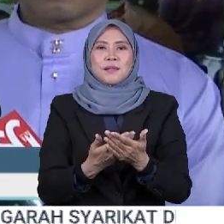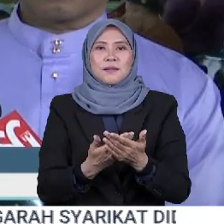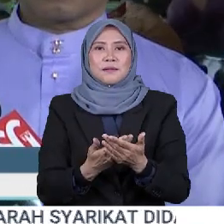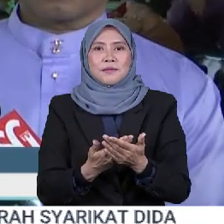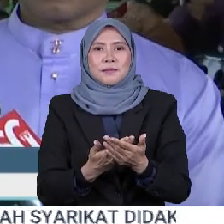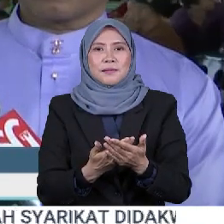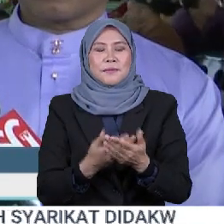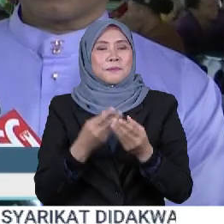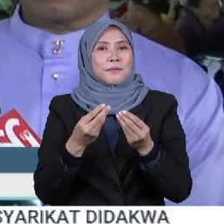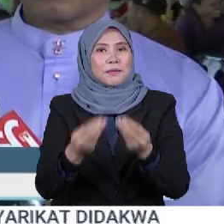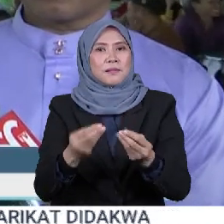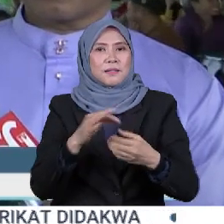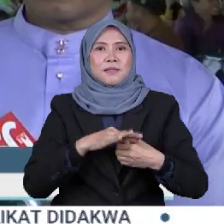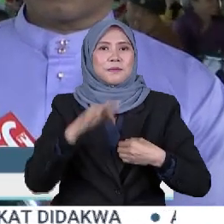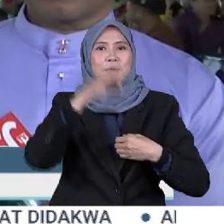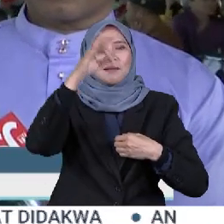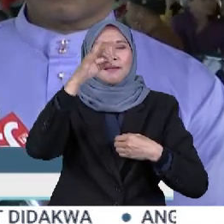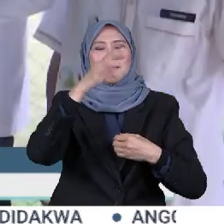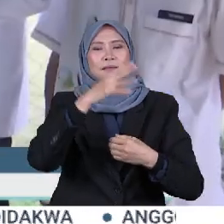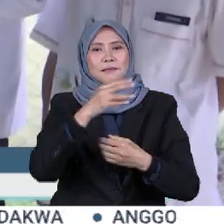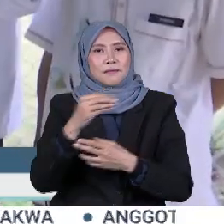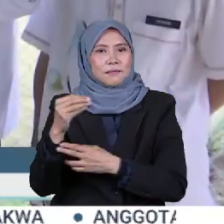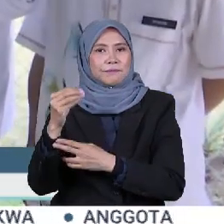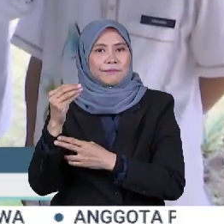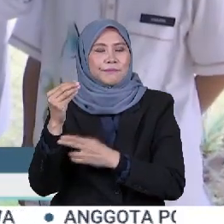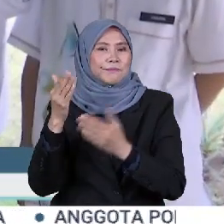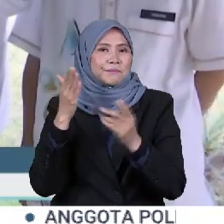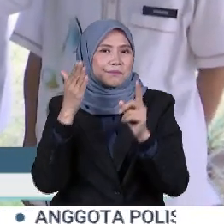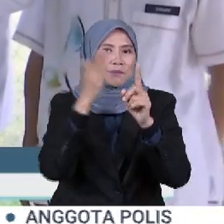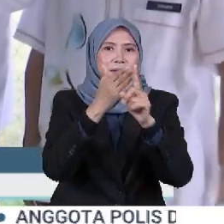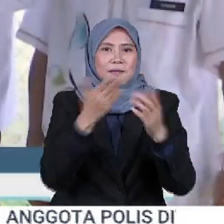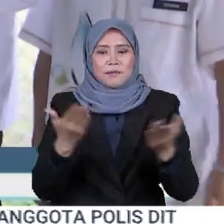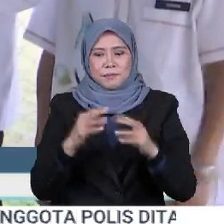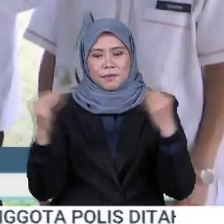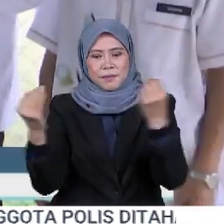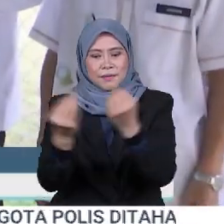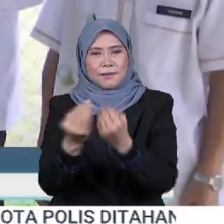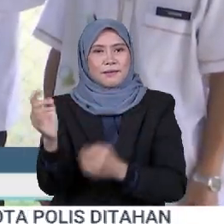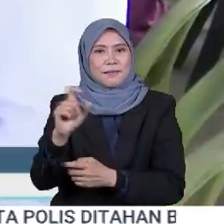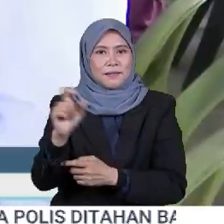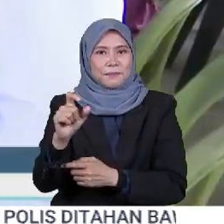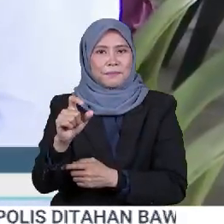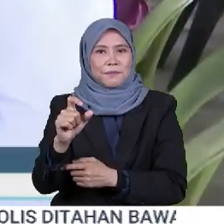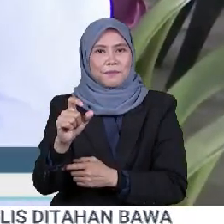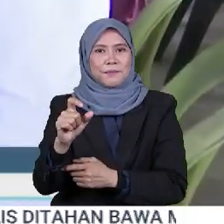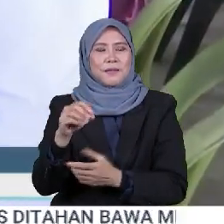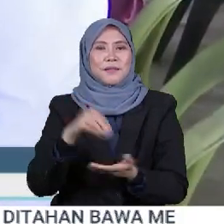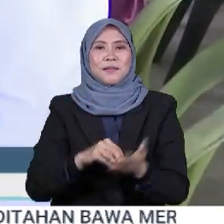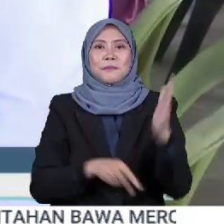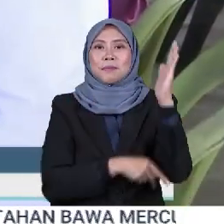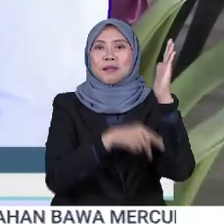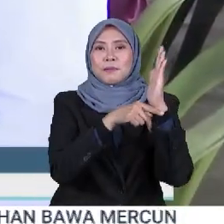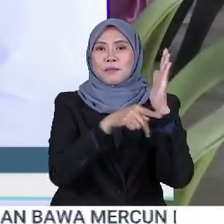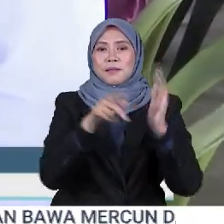satu suntikan semangat dan azam kepada masyarakat Islam di Parlimen Keningau